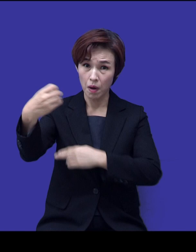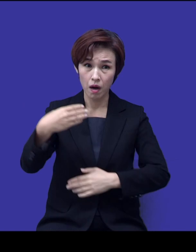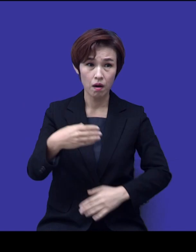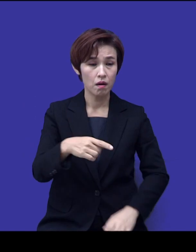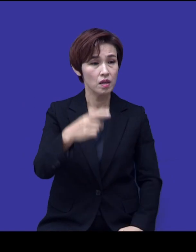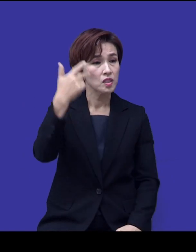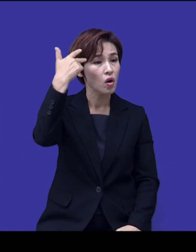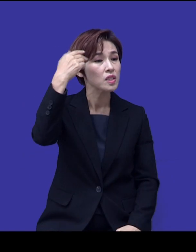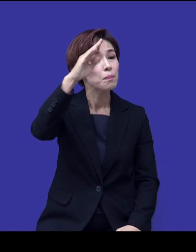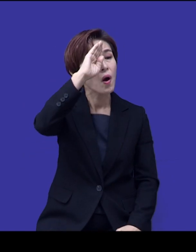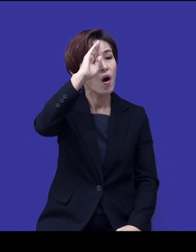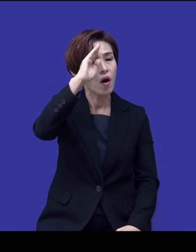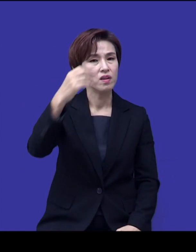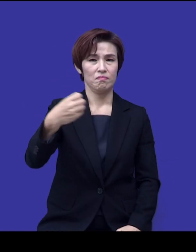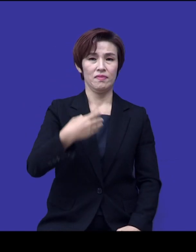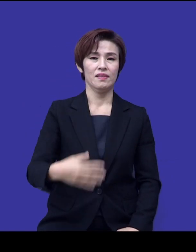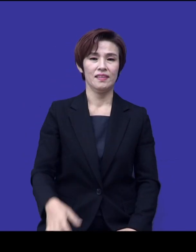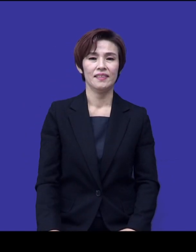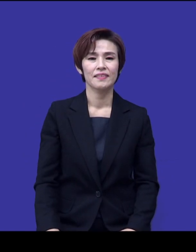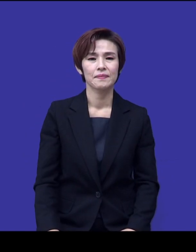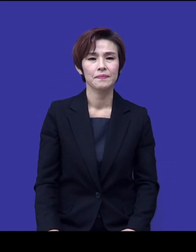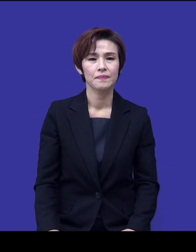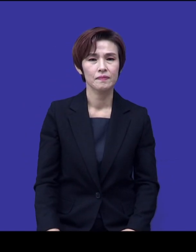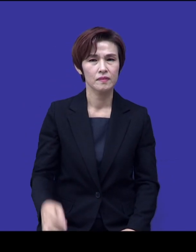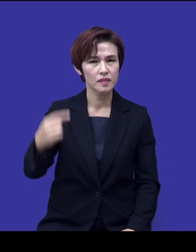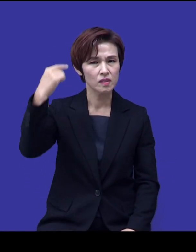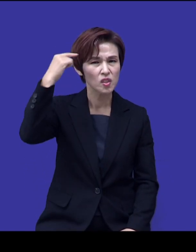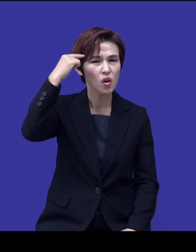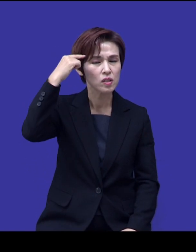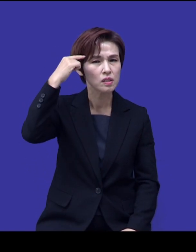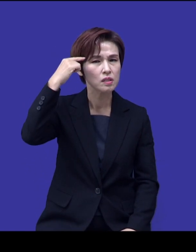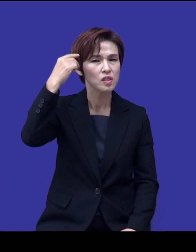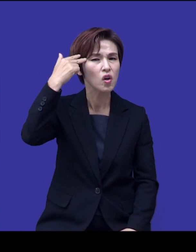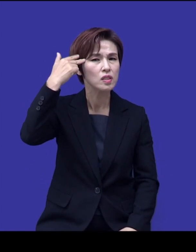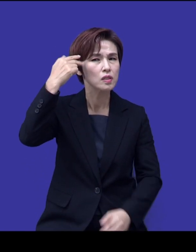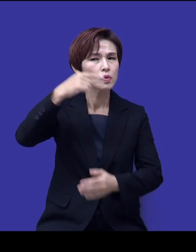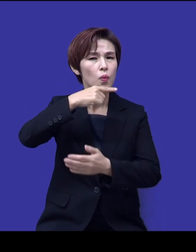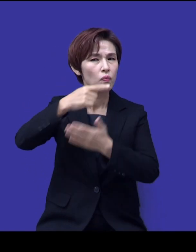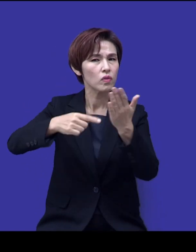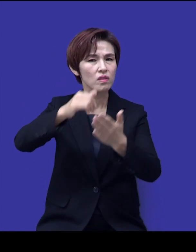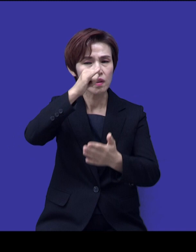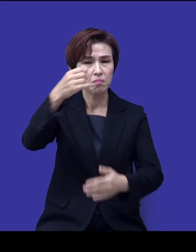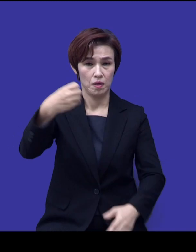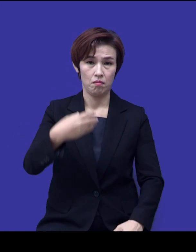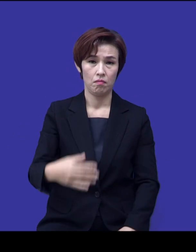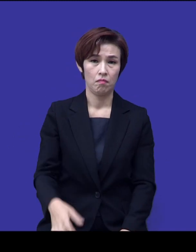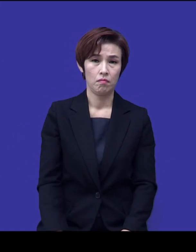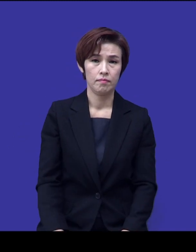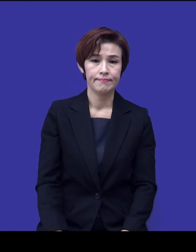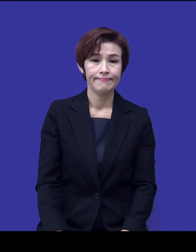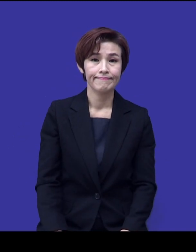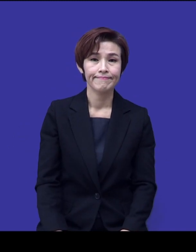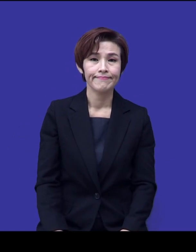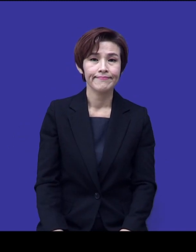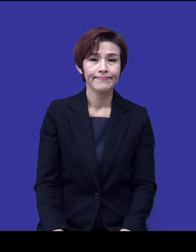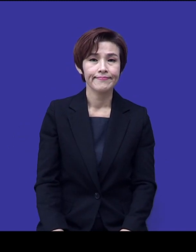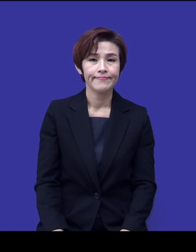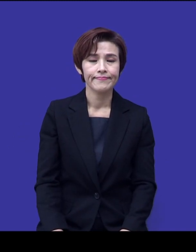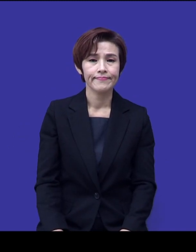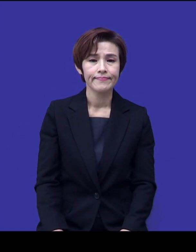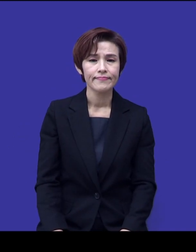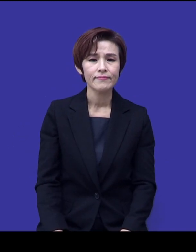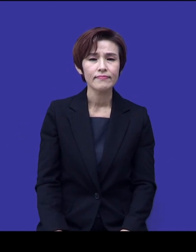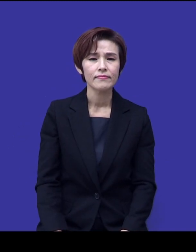그 병이에요. 그러니까 뭐 정신 손상이래요. 예. 그런데 그 재밌는 것이요. 예.